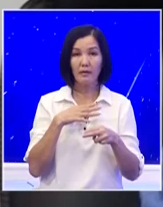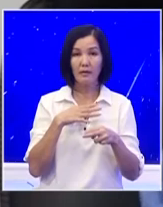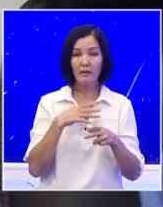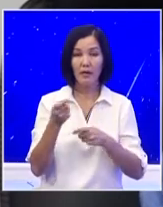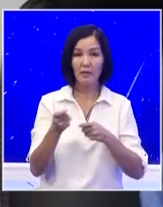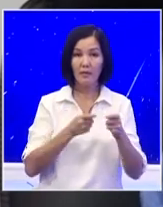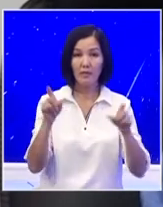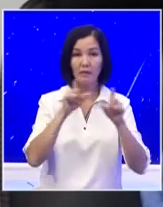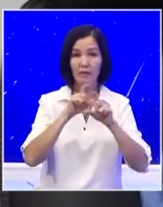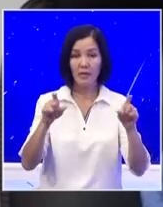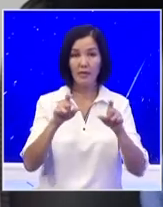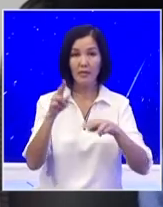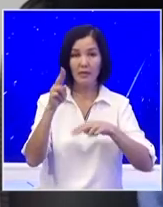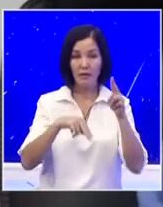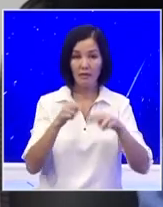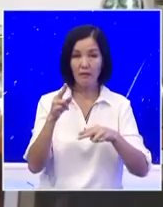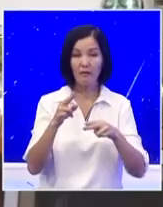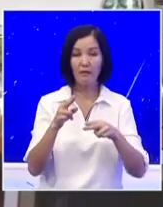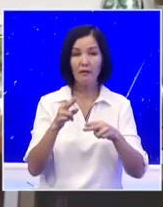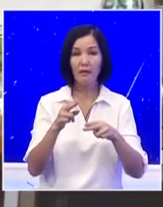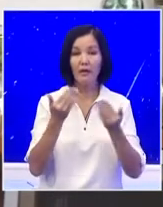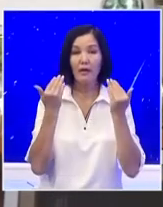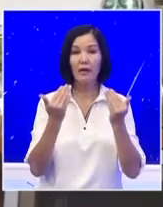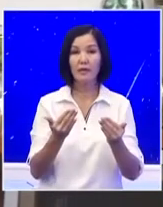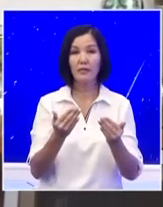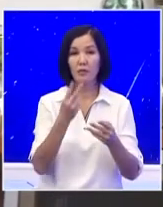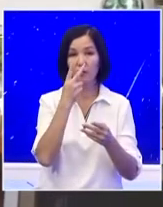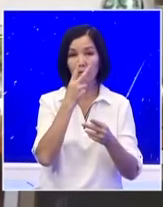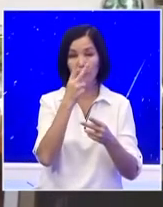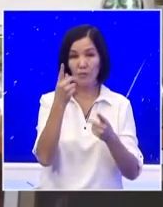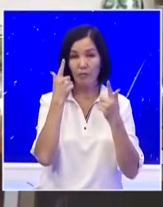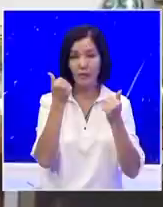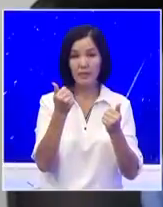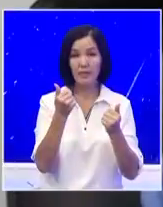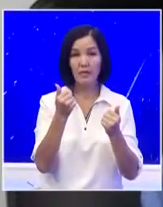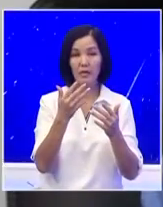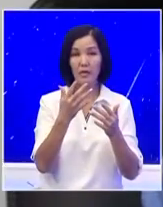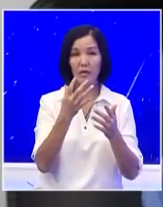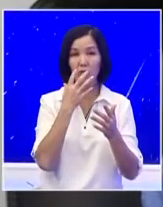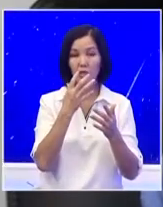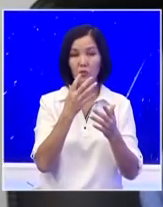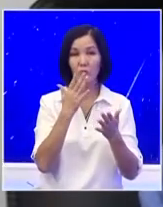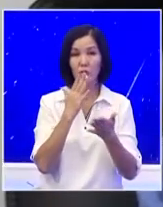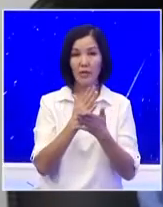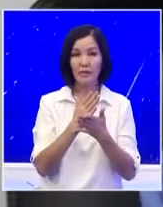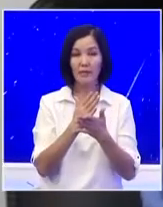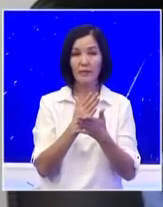административный зданияларын салдық жаңағы мамандарына. Қазір өздеріңіз білесіздер, ол жылуы да жақсы қазір.